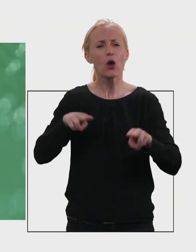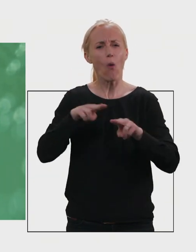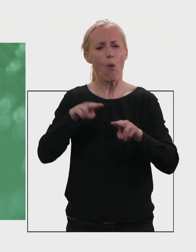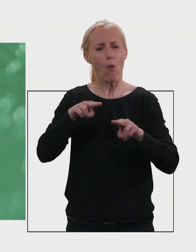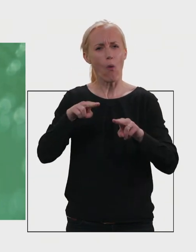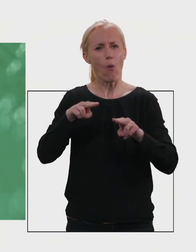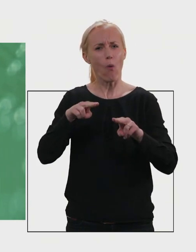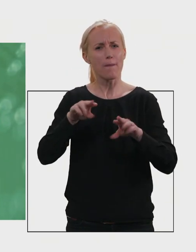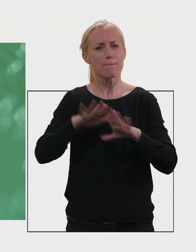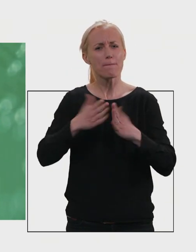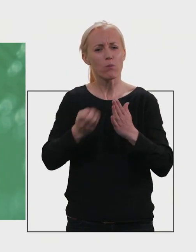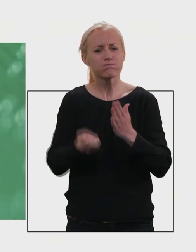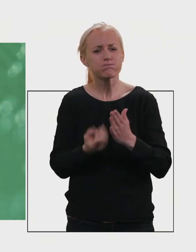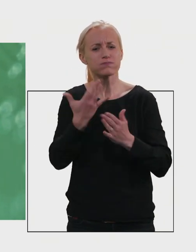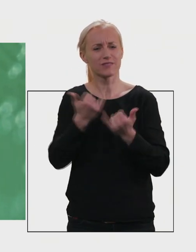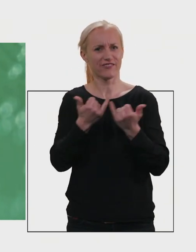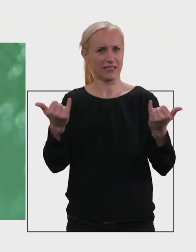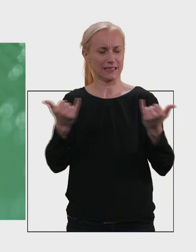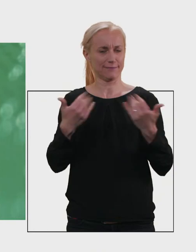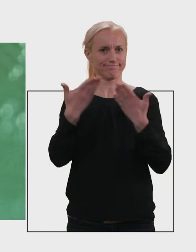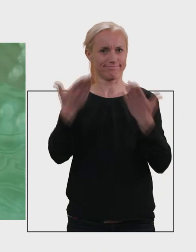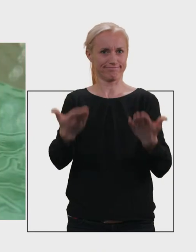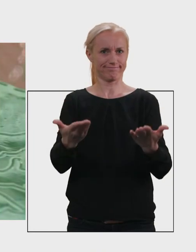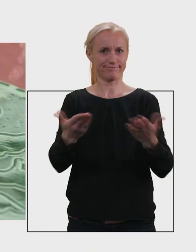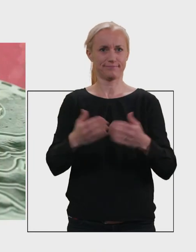des Buches an. Bitte schön.